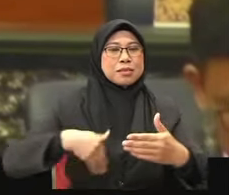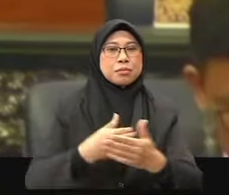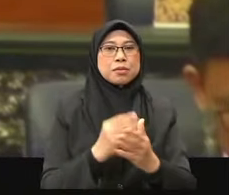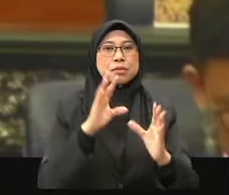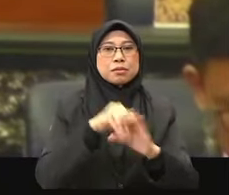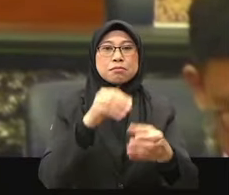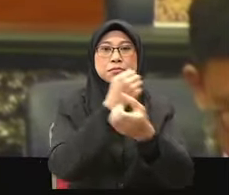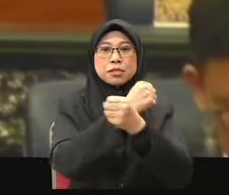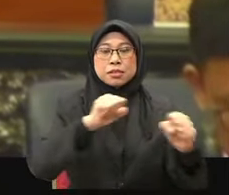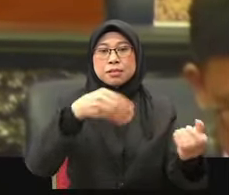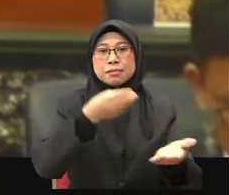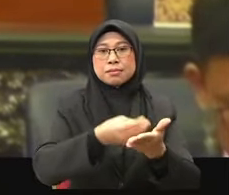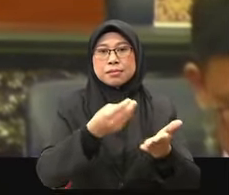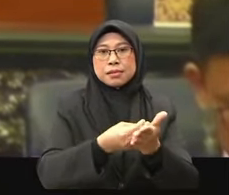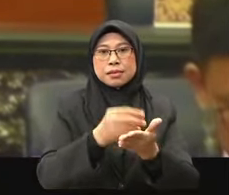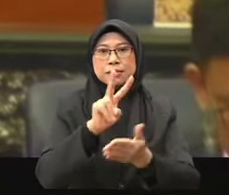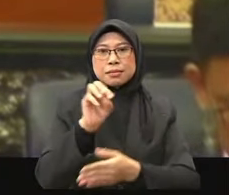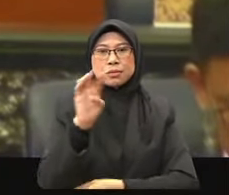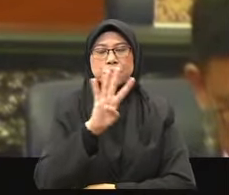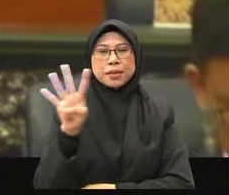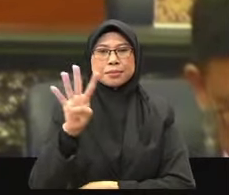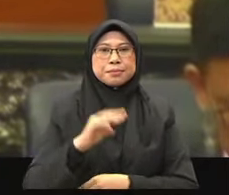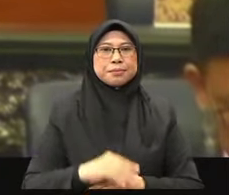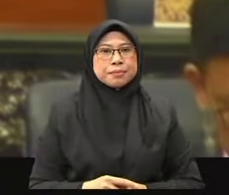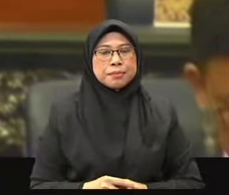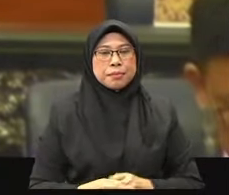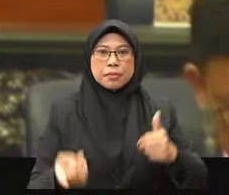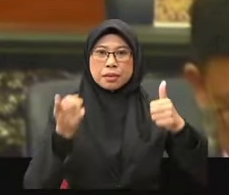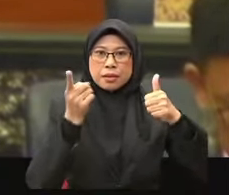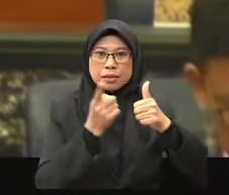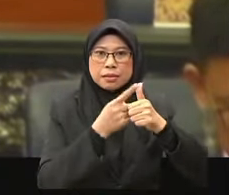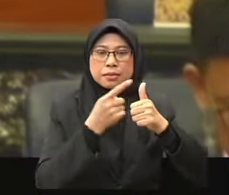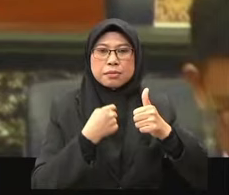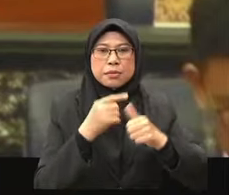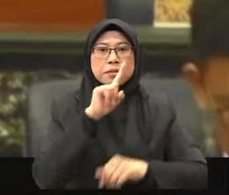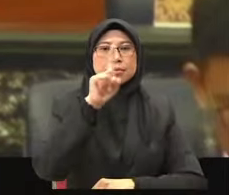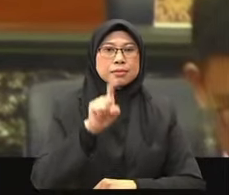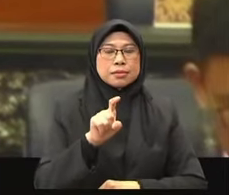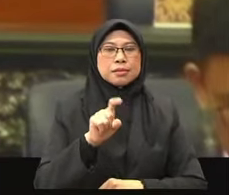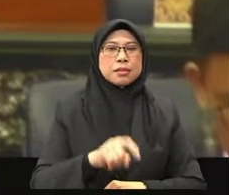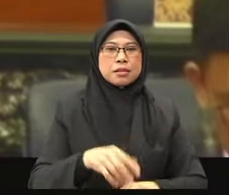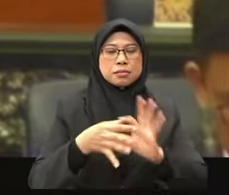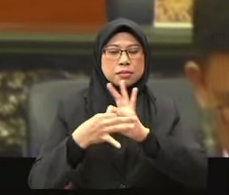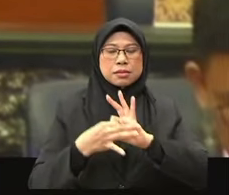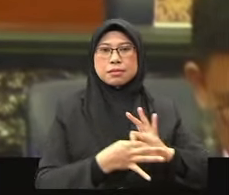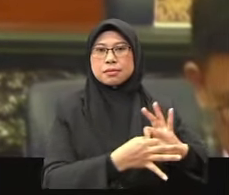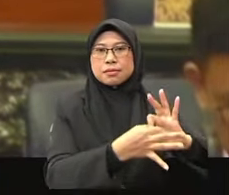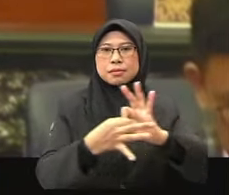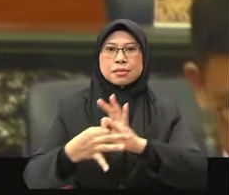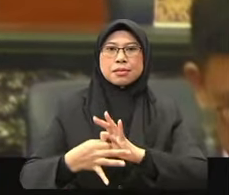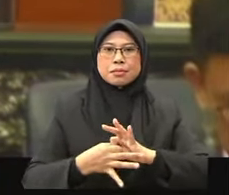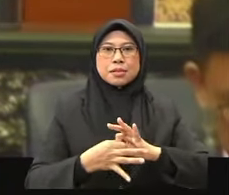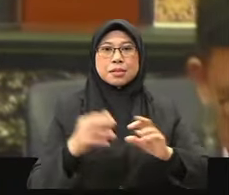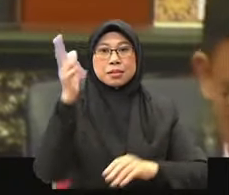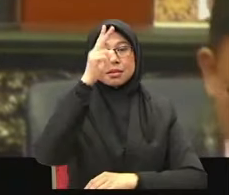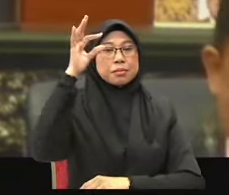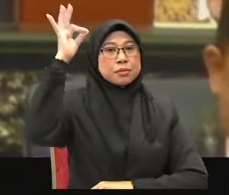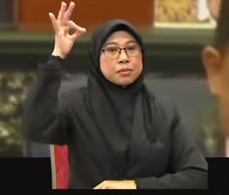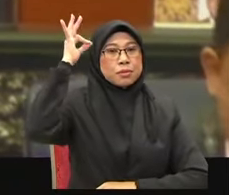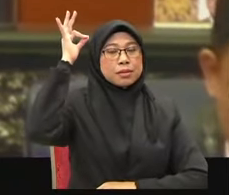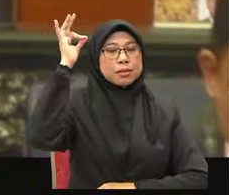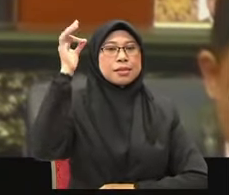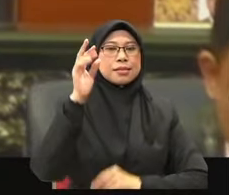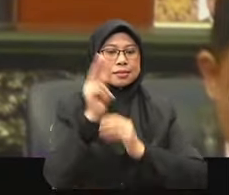dalam penyediaan Belanjawan 2024 kali ini. Perkara pertama yang ingin saya bangkitkan adalah tentang kerjasama di antara Kerajaan Persekutuan dan Kerajaan